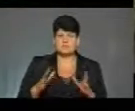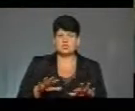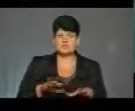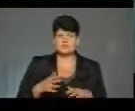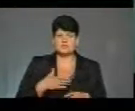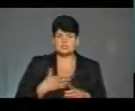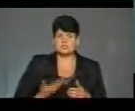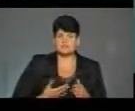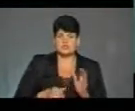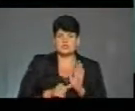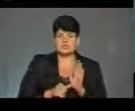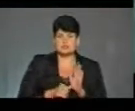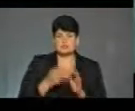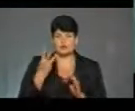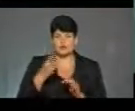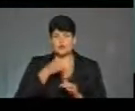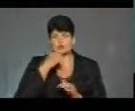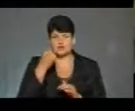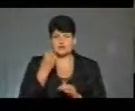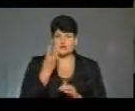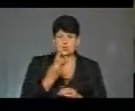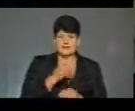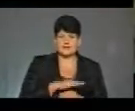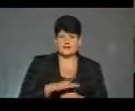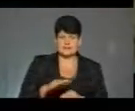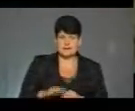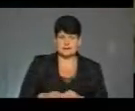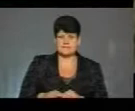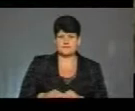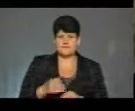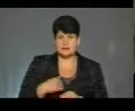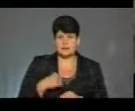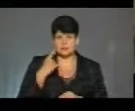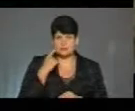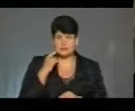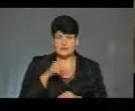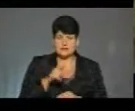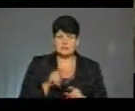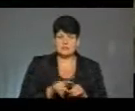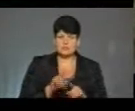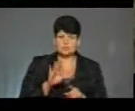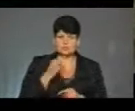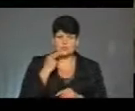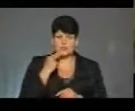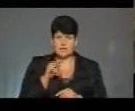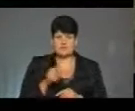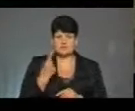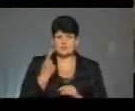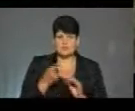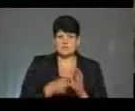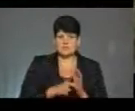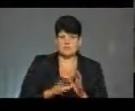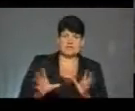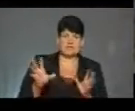нас проживає 6, 3 дорослих і 3 дітей. Їм, я думаю, буде теж набагато краще, ніж в одній кімнаті